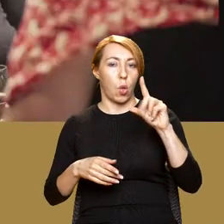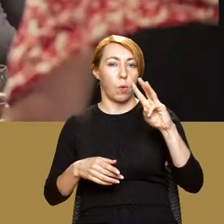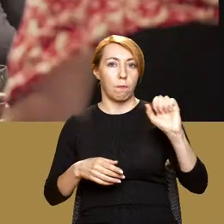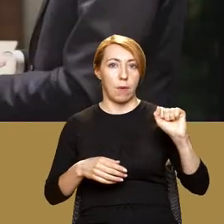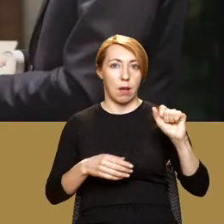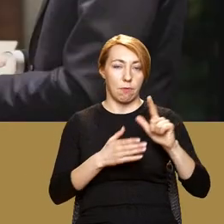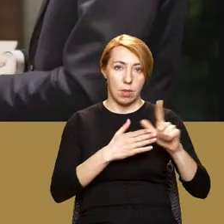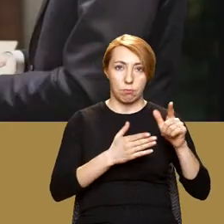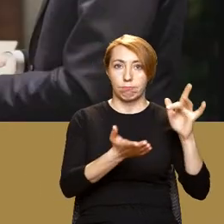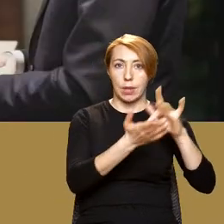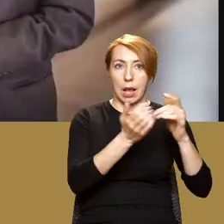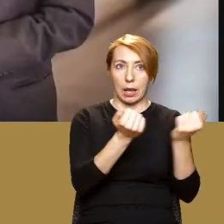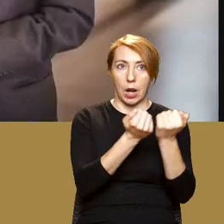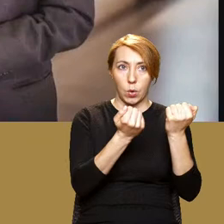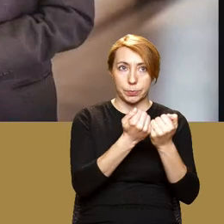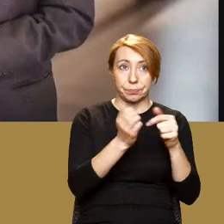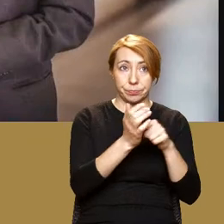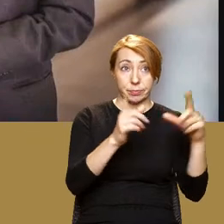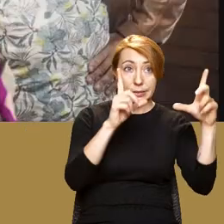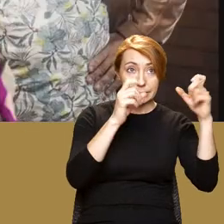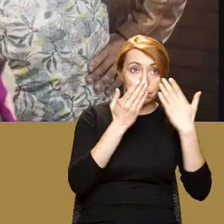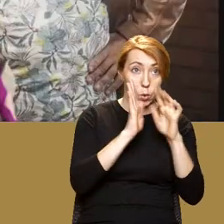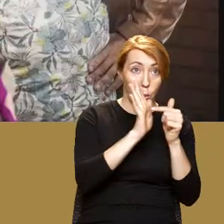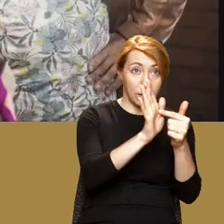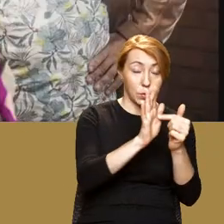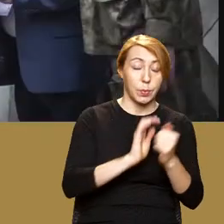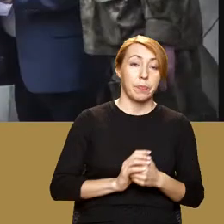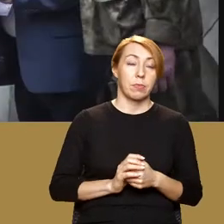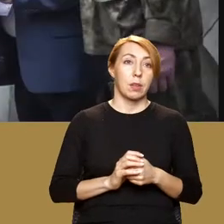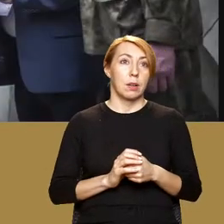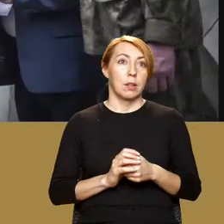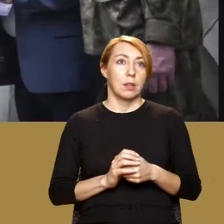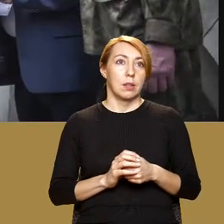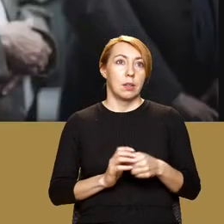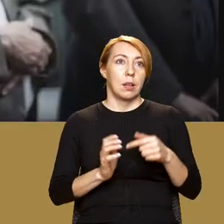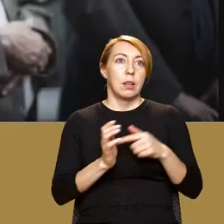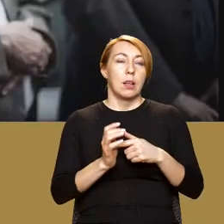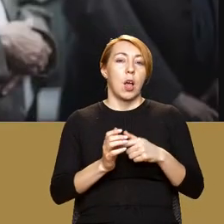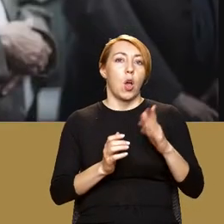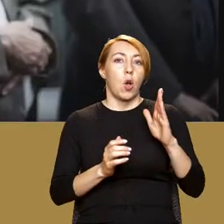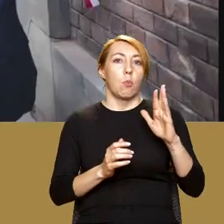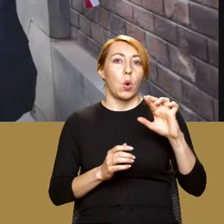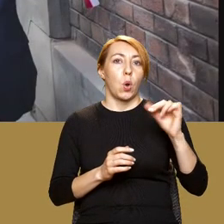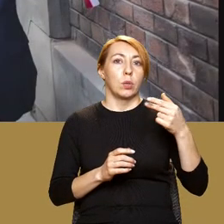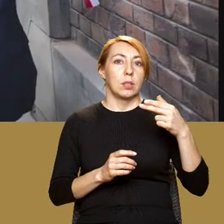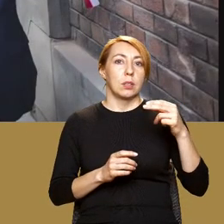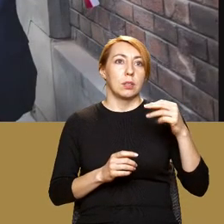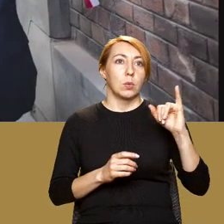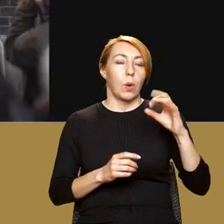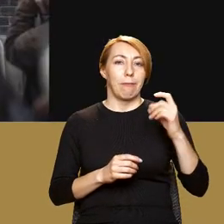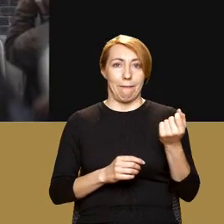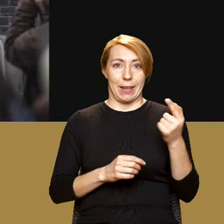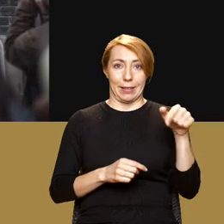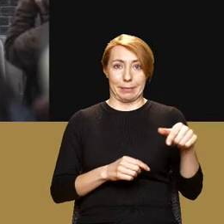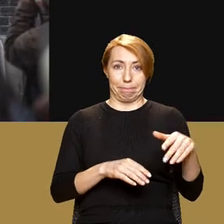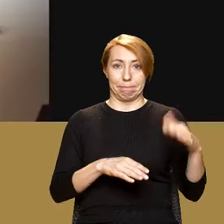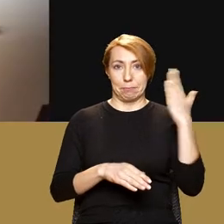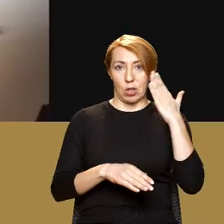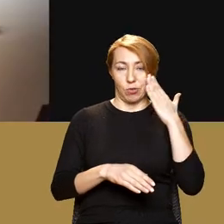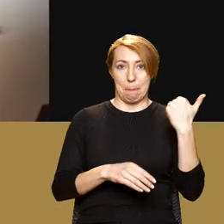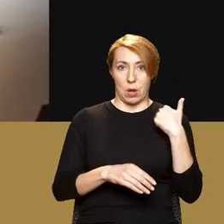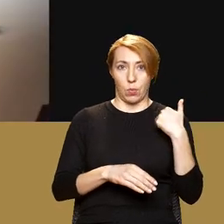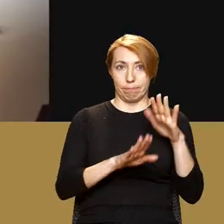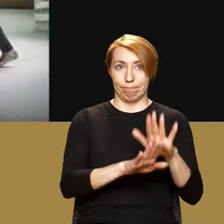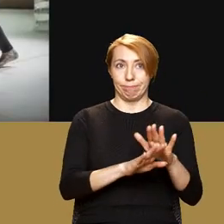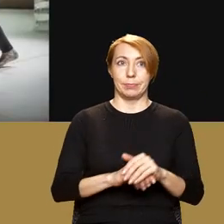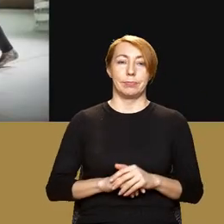tutaj właśnie to te zdjęcia, gdzie przez chwilę sam Bronisław Piłsudski mieszkał. Kolejnym wydarzeniem